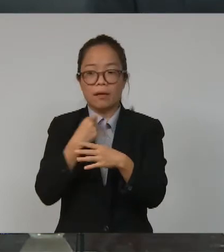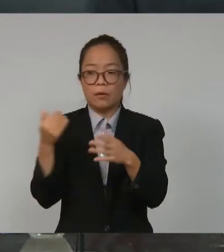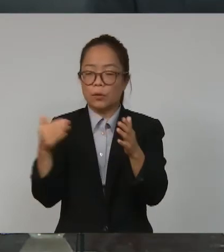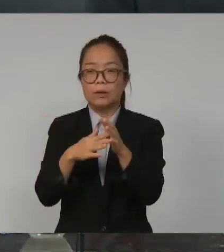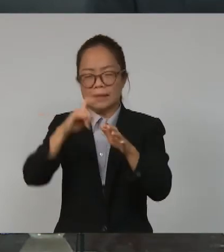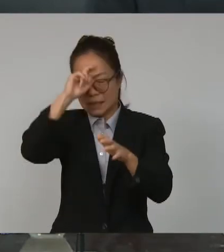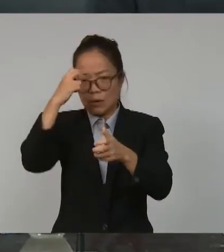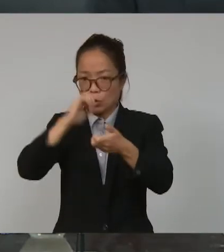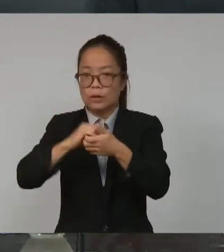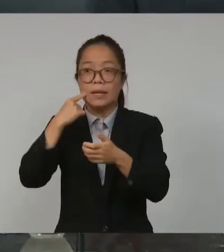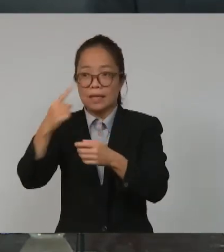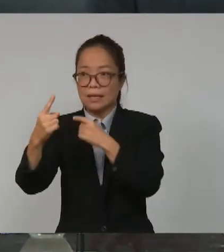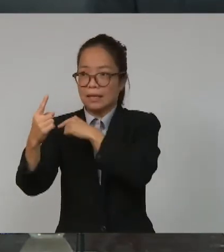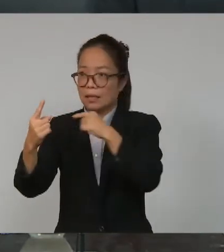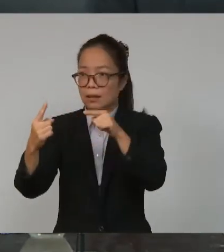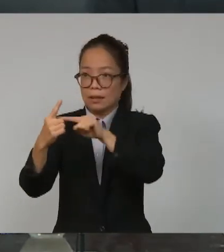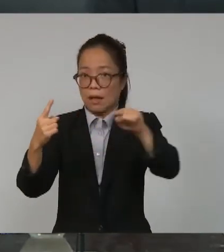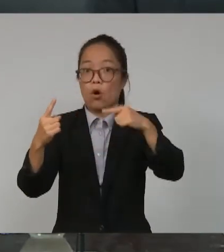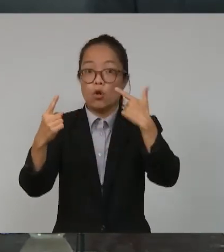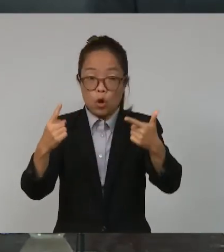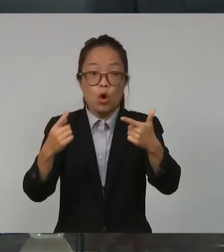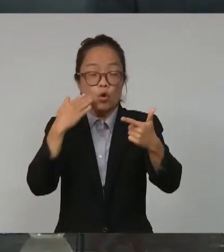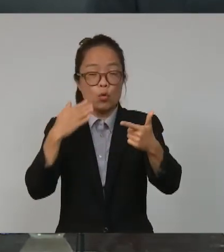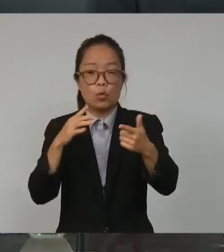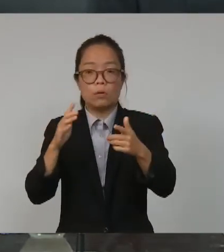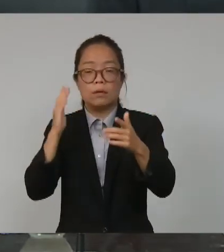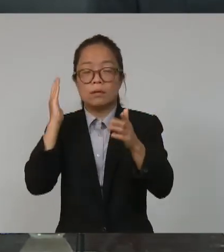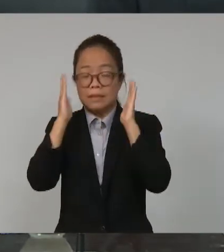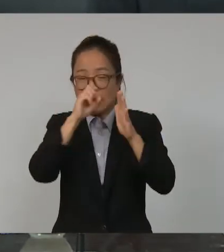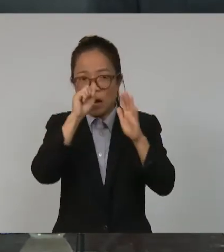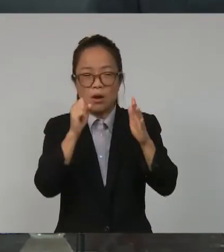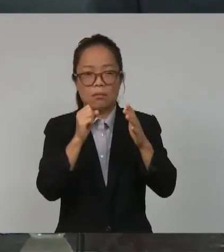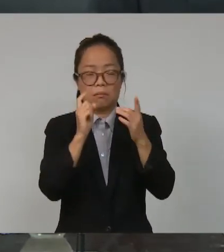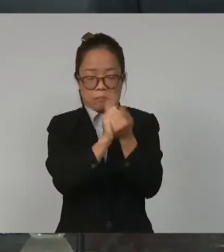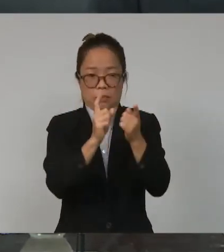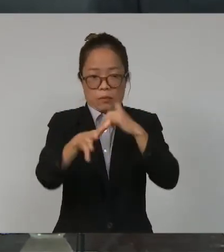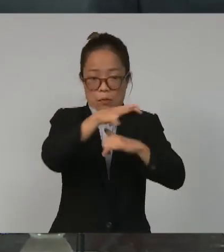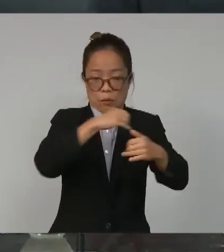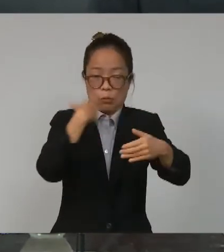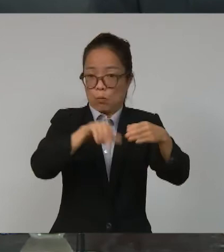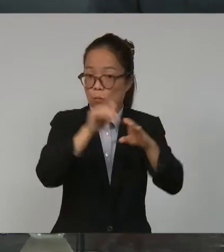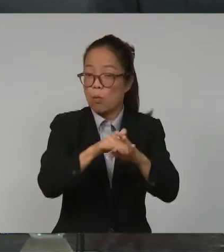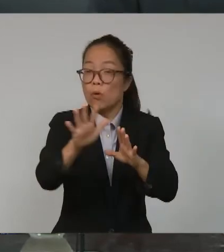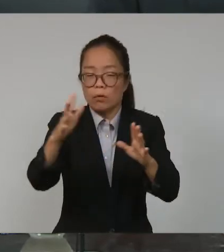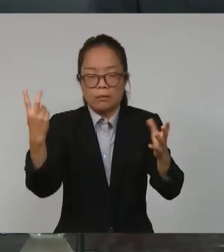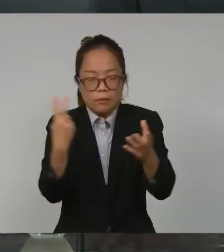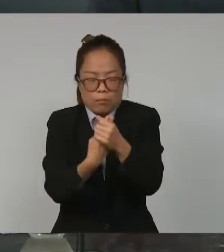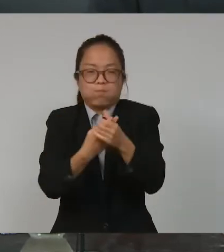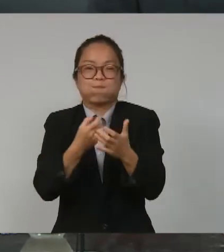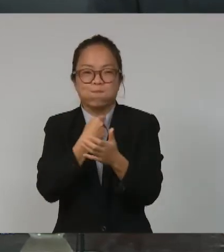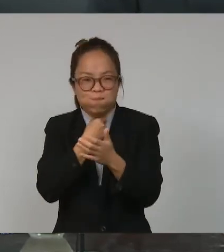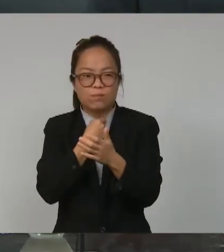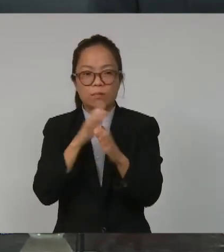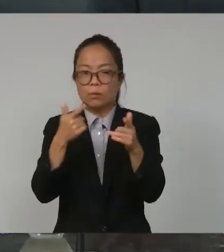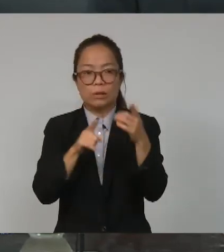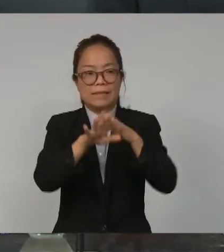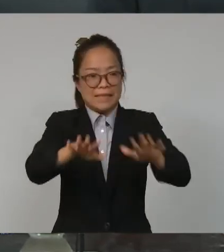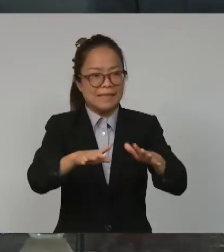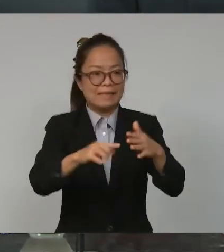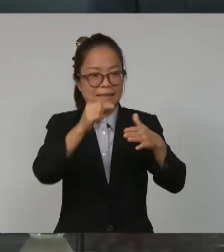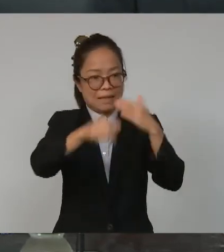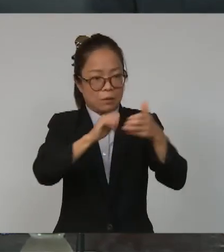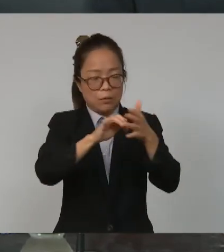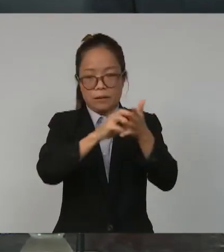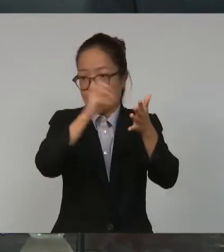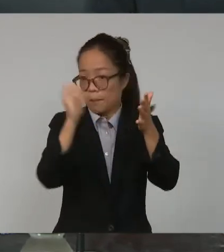六个月之内，如果好有全国性大选就要一并举行的这个原则，而不是要废止掉现行的条